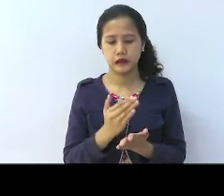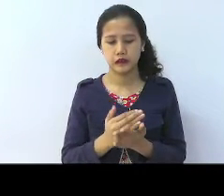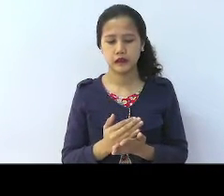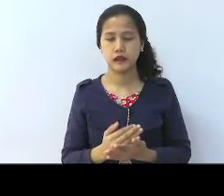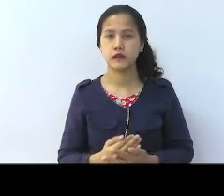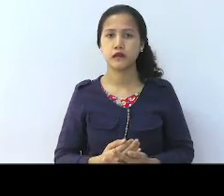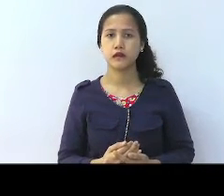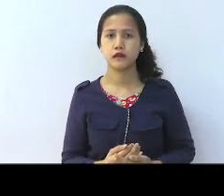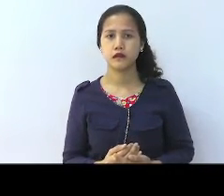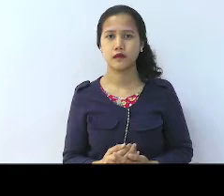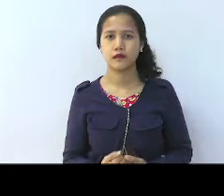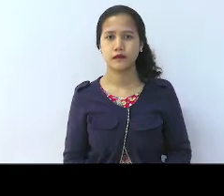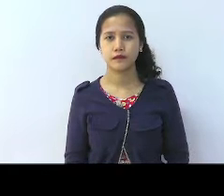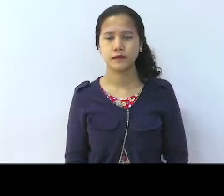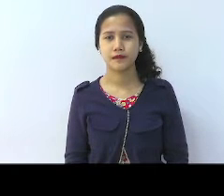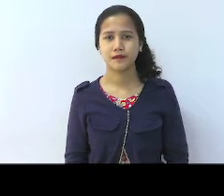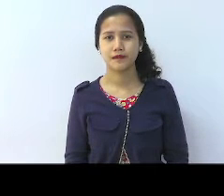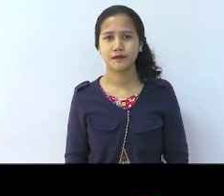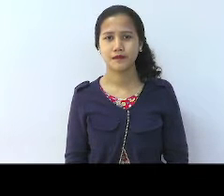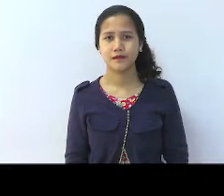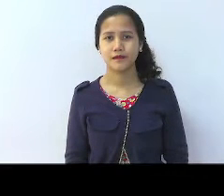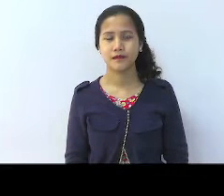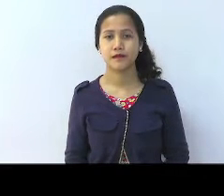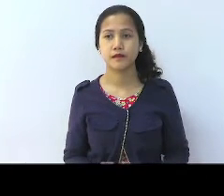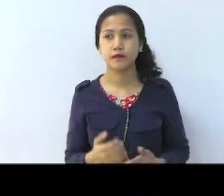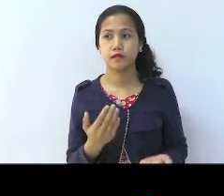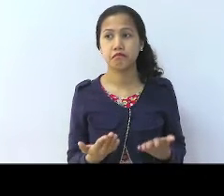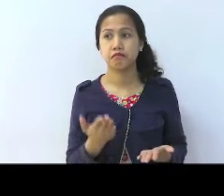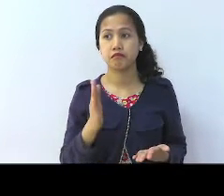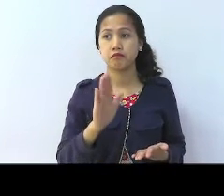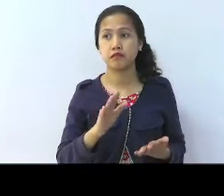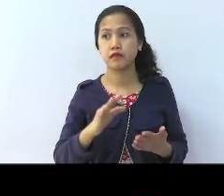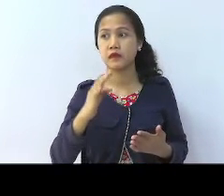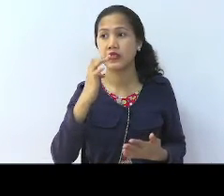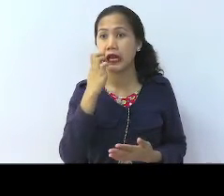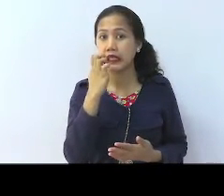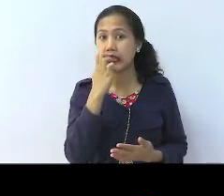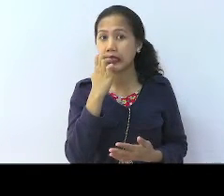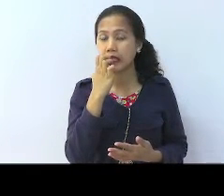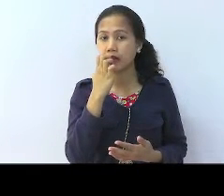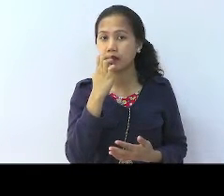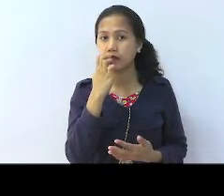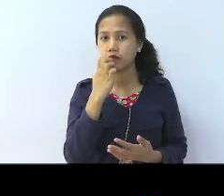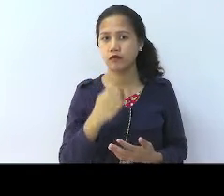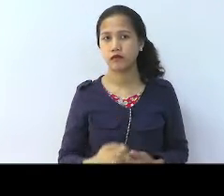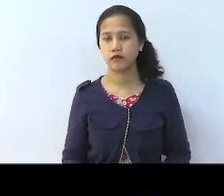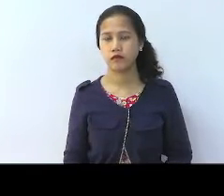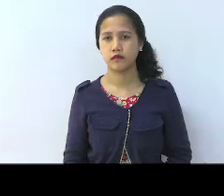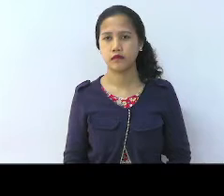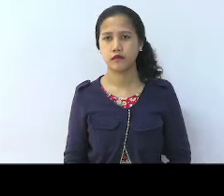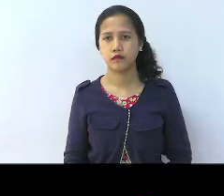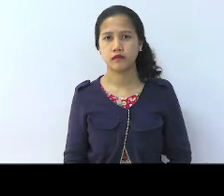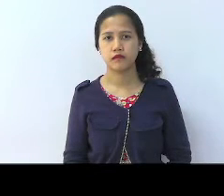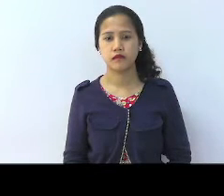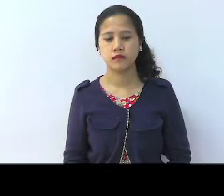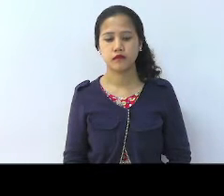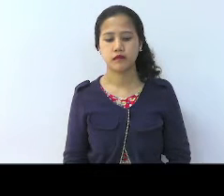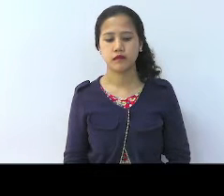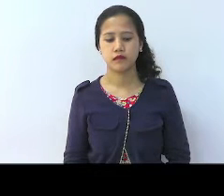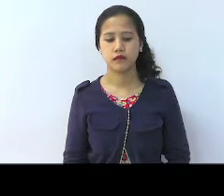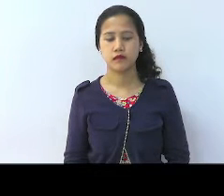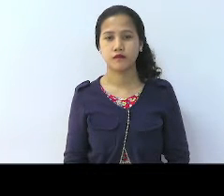ng matitigas sa pagkain tulad ng crispy pata, matitigas at makukunat na karne. Kaya dapat lutuin mabuti